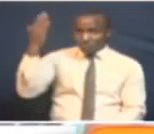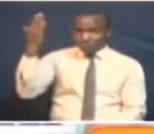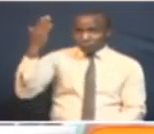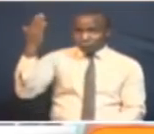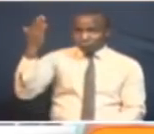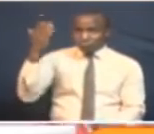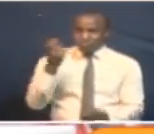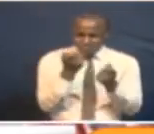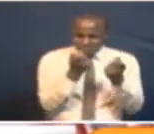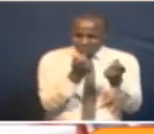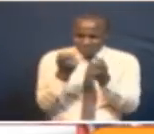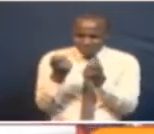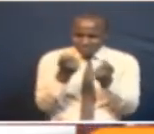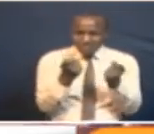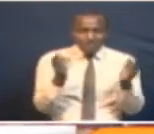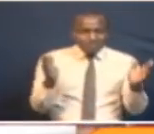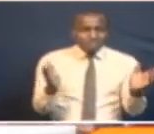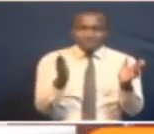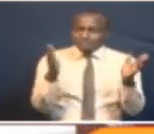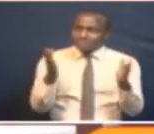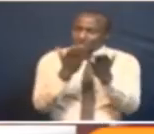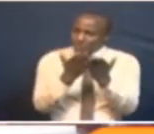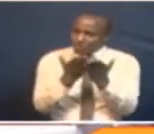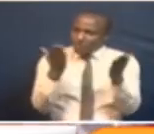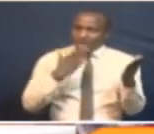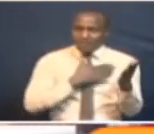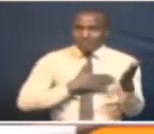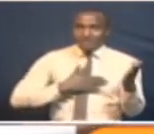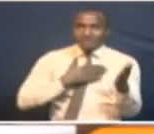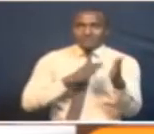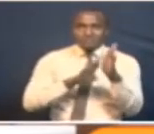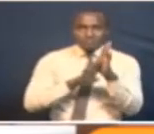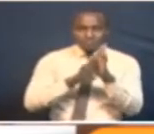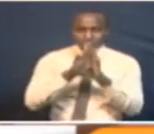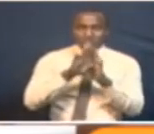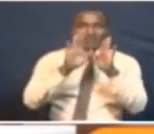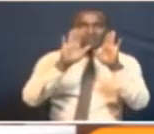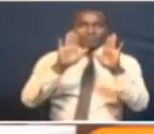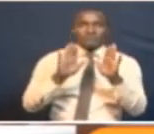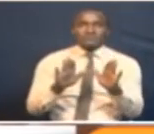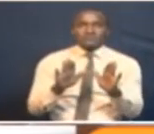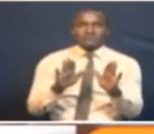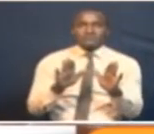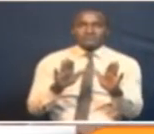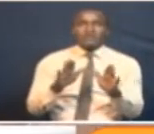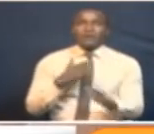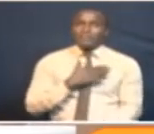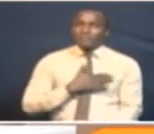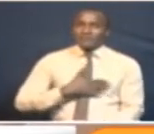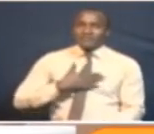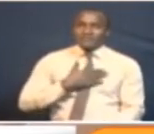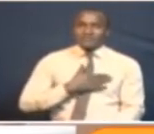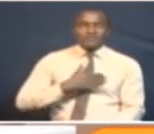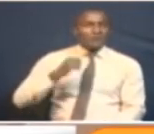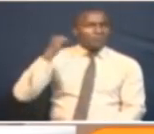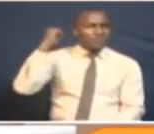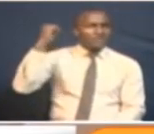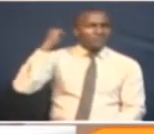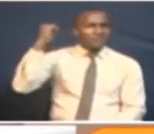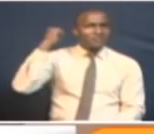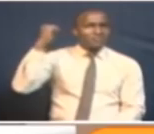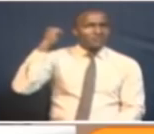siasa, akihimiza viongozi kujadili masuala ya maendeleo. Tuondoe siasa ya kisirani